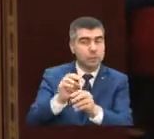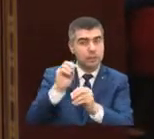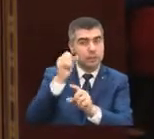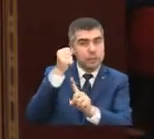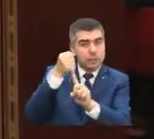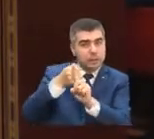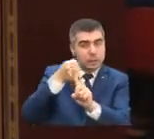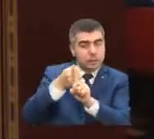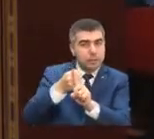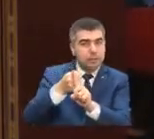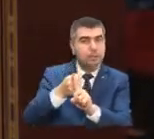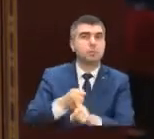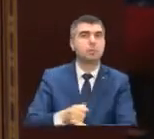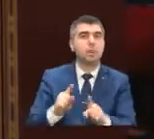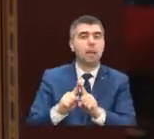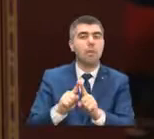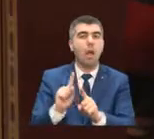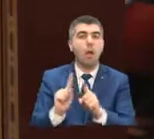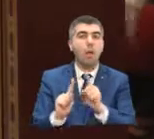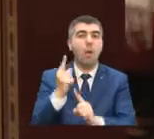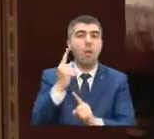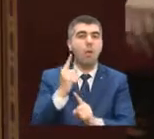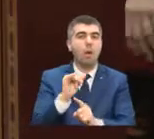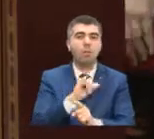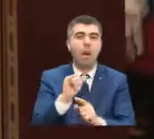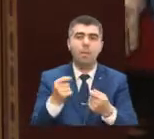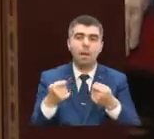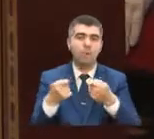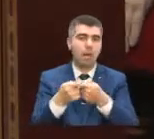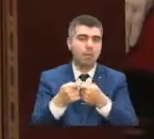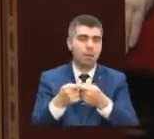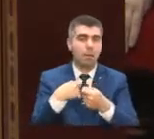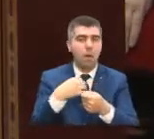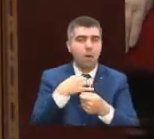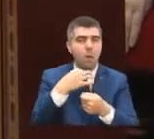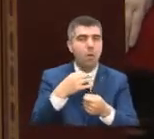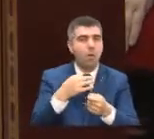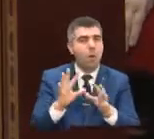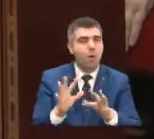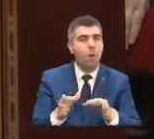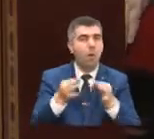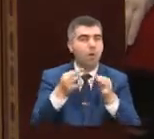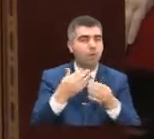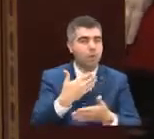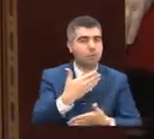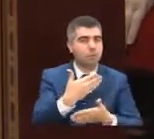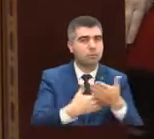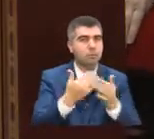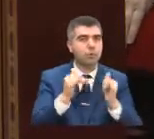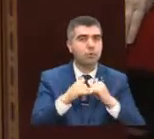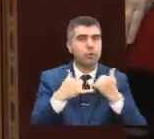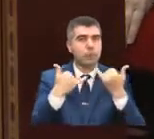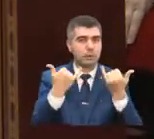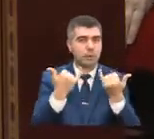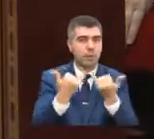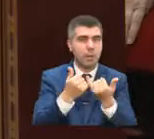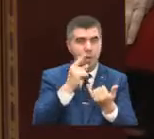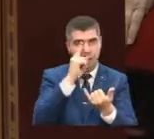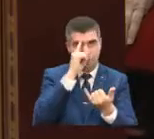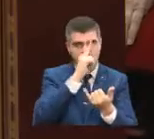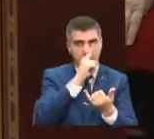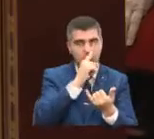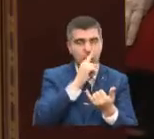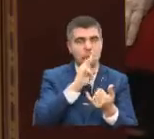مجهودا نوعيا، وعندنا الحصيله نتكلم عنها بتفصيل في اللجنه، وعناصر الاجابه